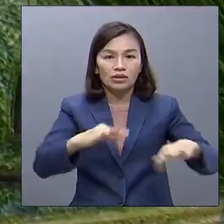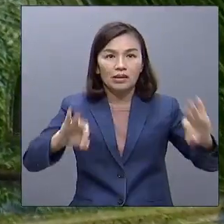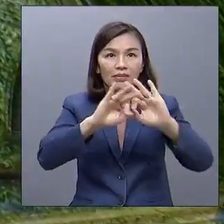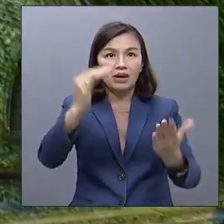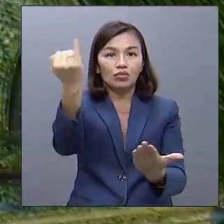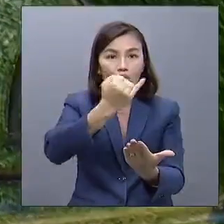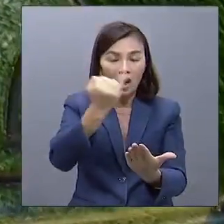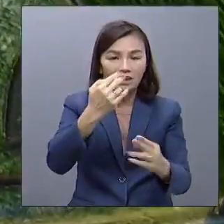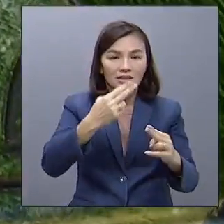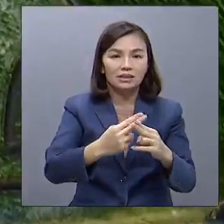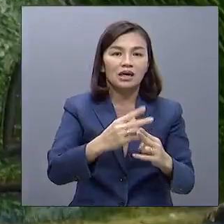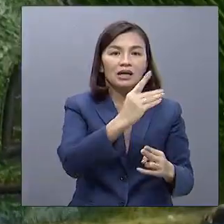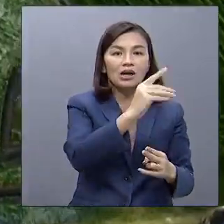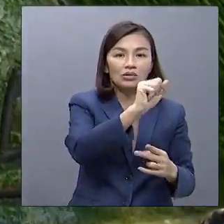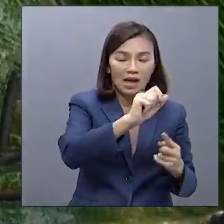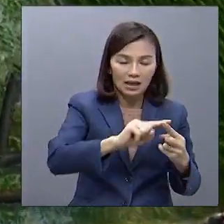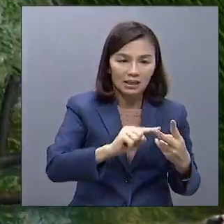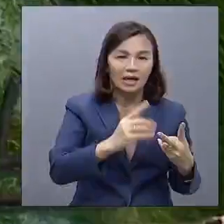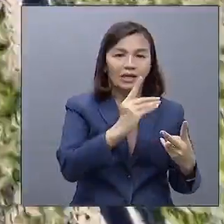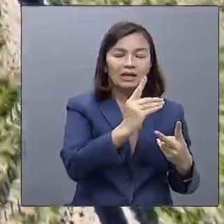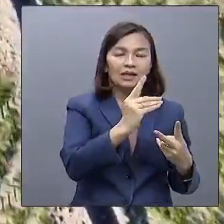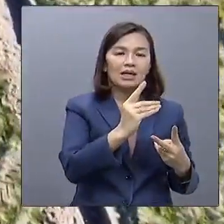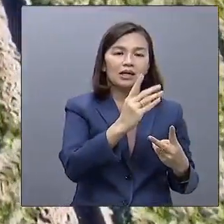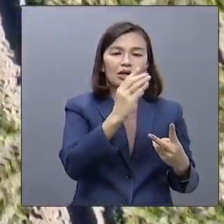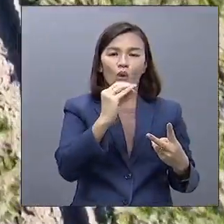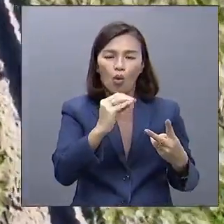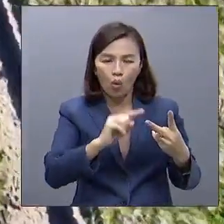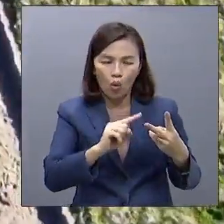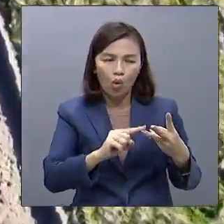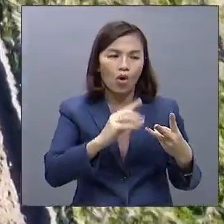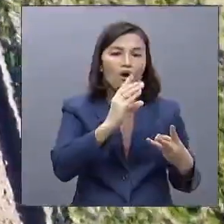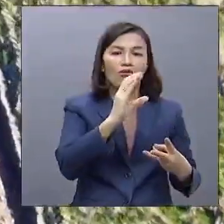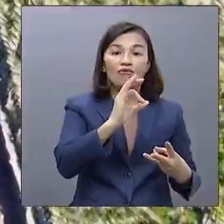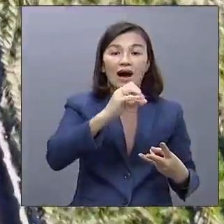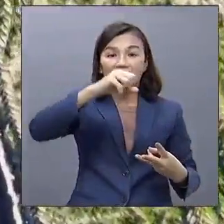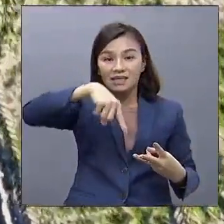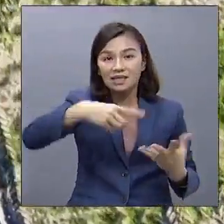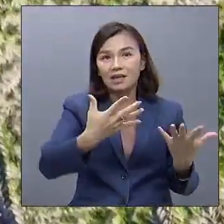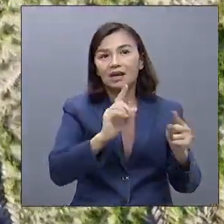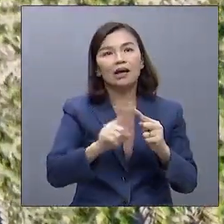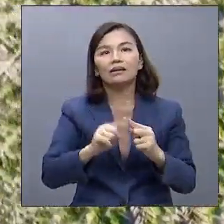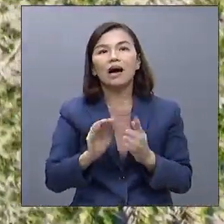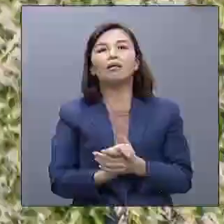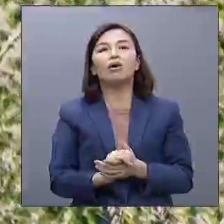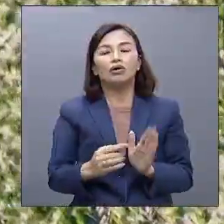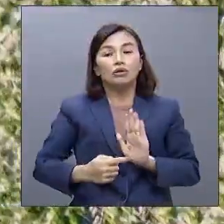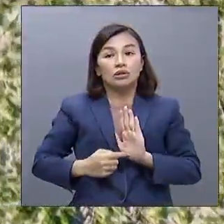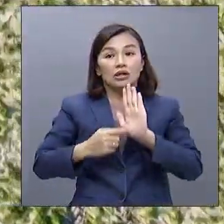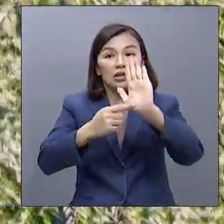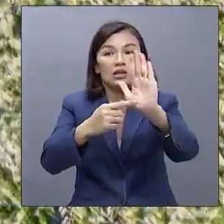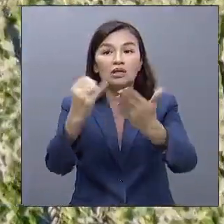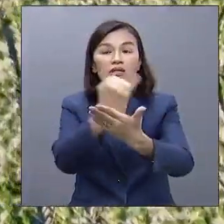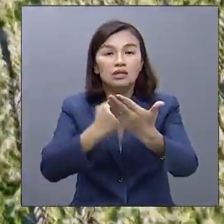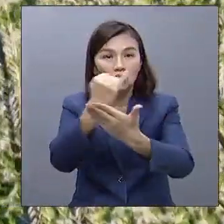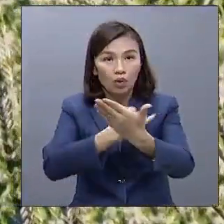เนลสันแมนเดลาลีโอนาร์โดดาวินชีโป๊ปฟรานซิสนอกจากนี้ก็ยังเป็นกระบอกเสียงเรื่องสิ่งแวดล้อมค่ะเช่นเคยสร้างงานเ